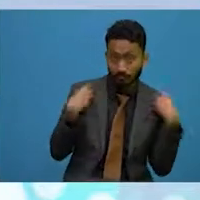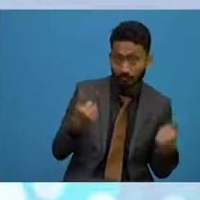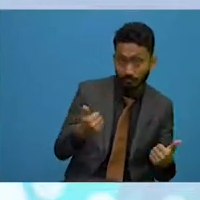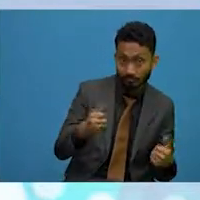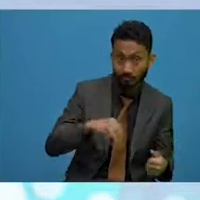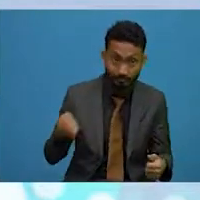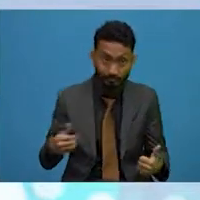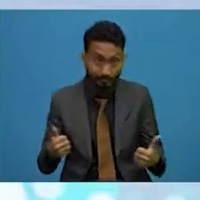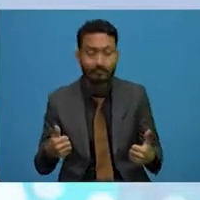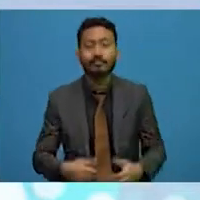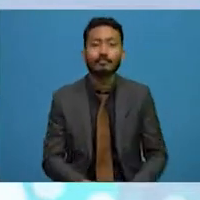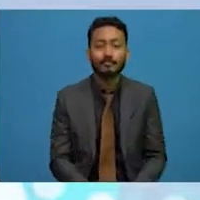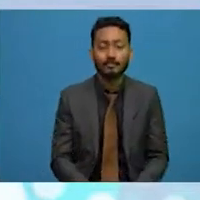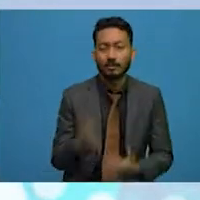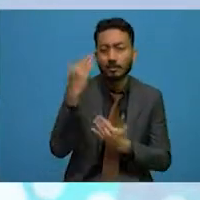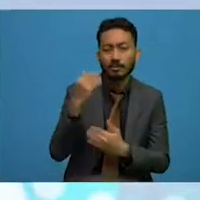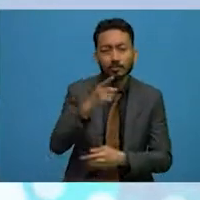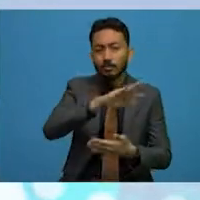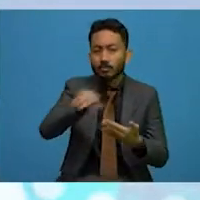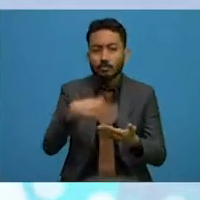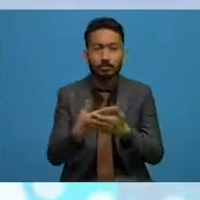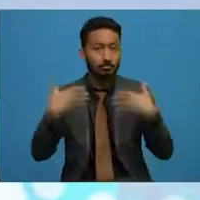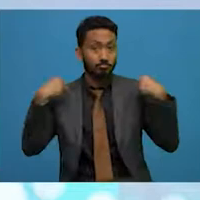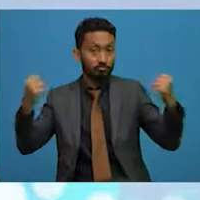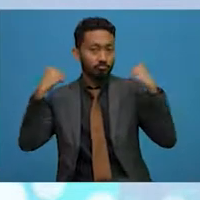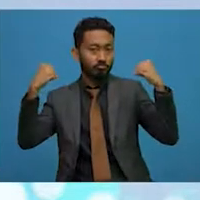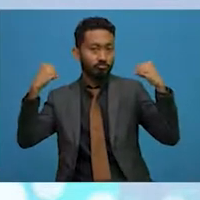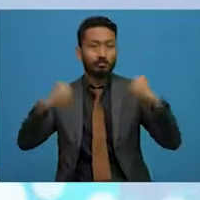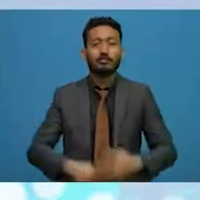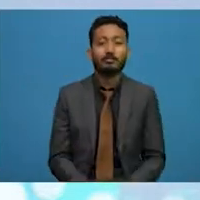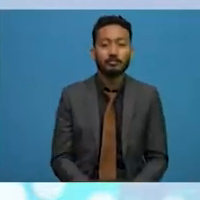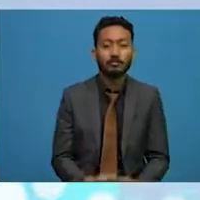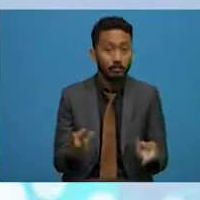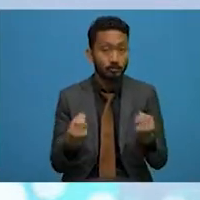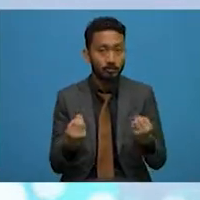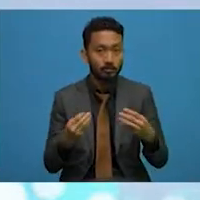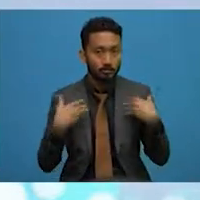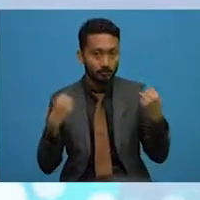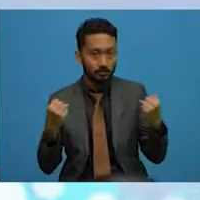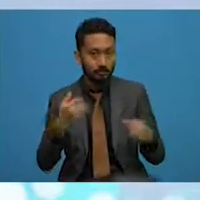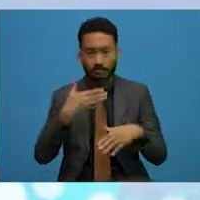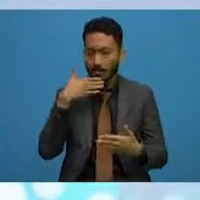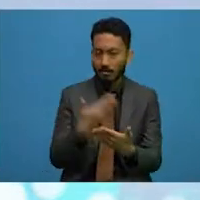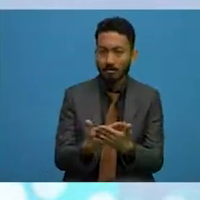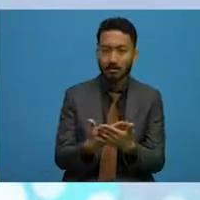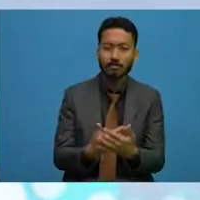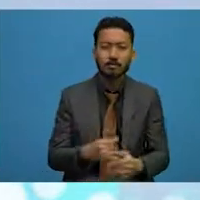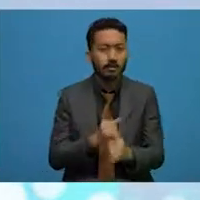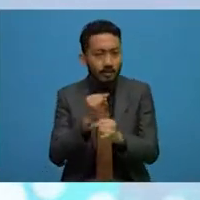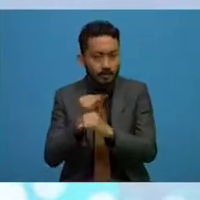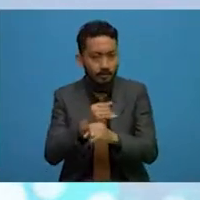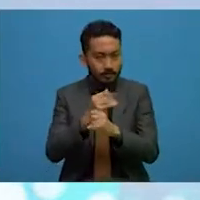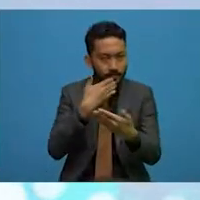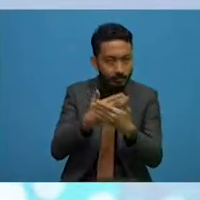kesihatan pelajar-pelajar? Harap-harap semuanya sihat. Kalau inginkan kesihatan yang baik, jagalah